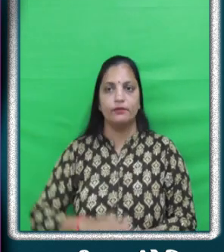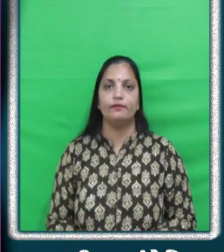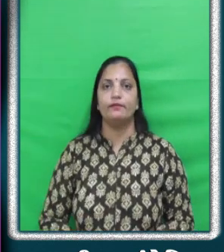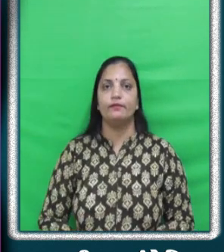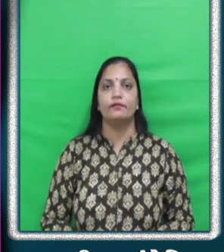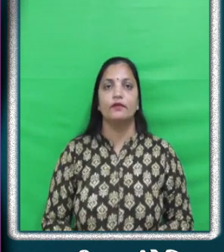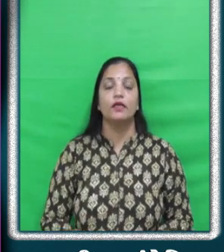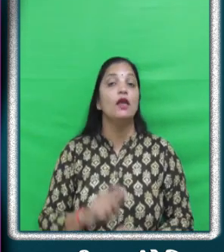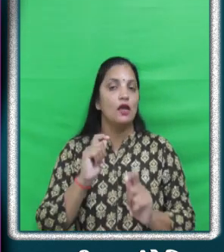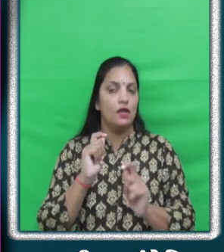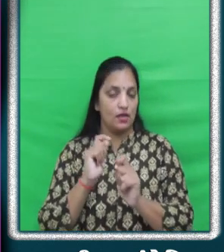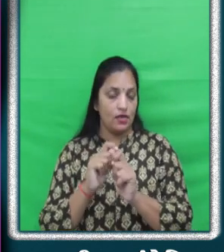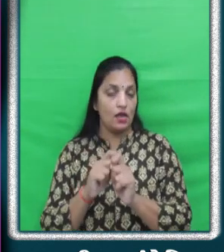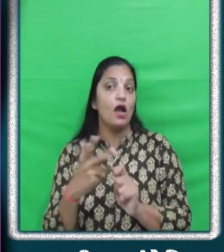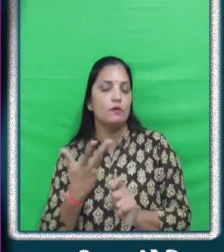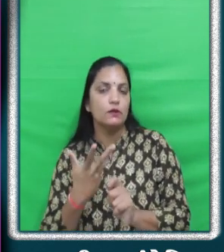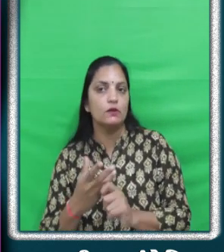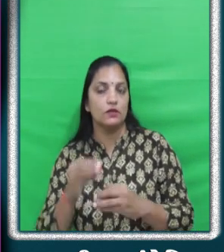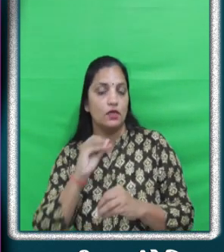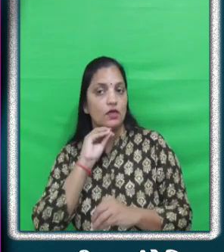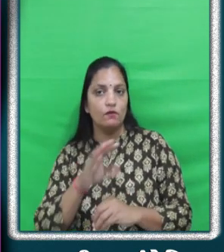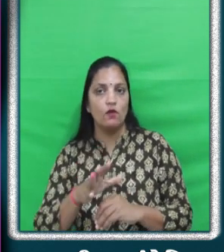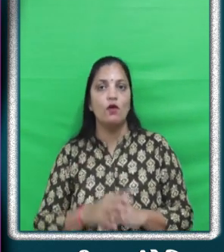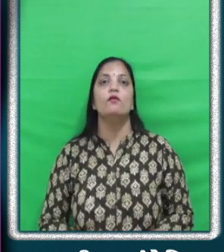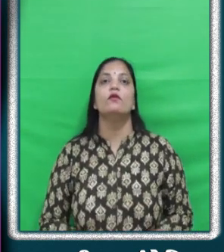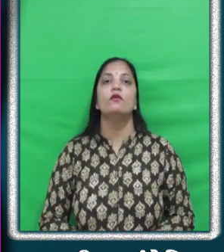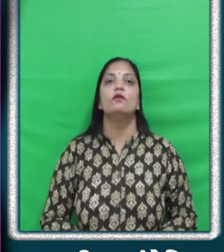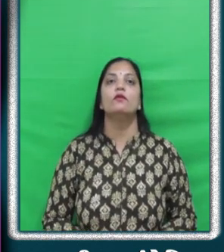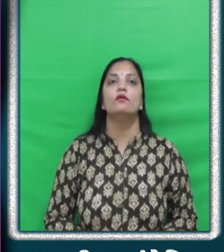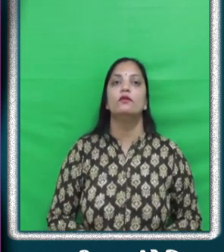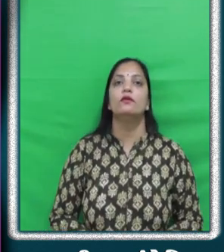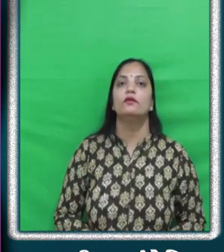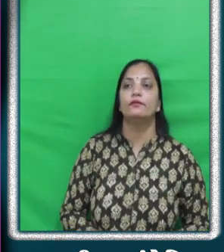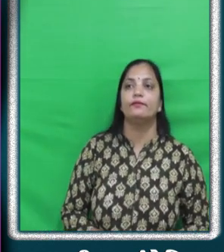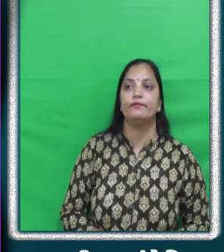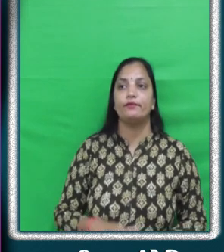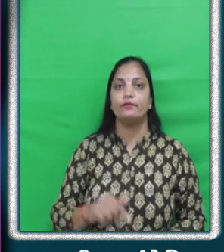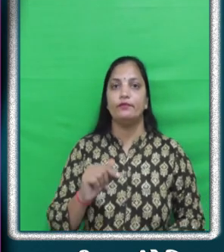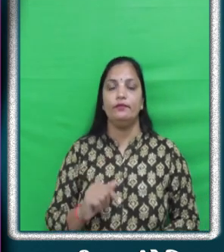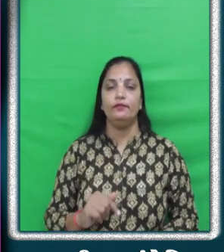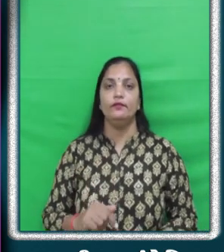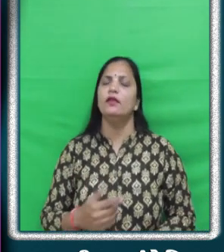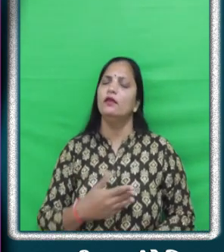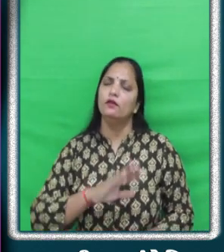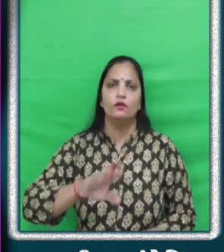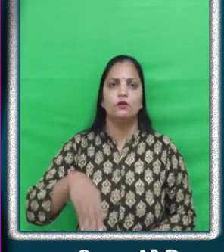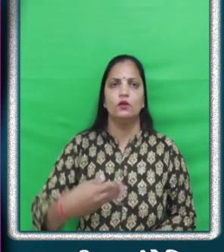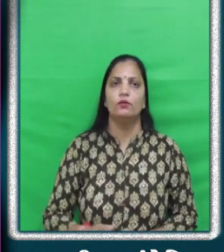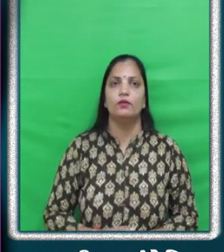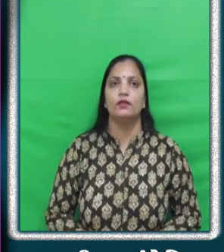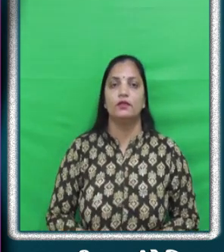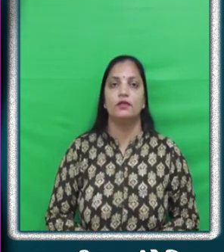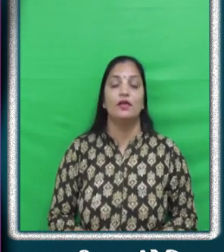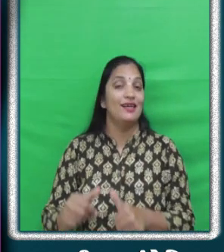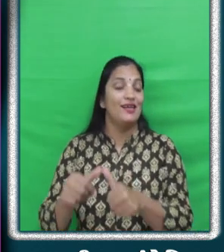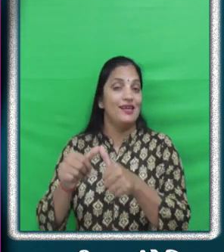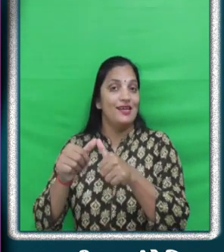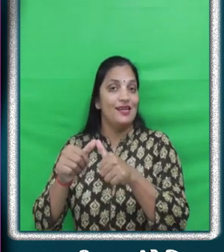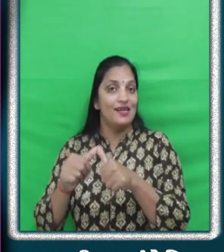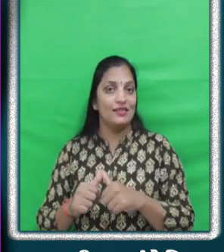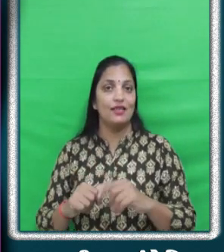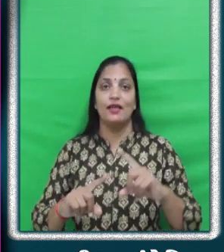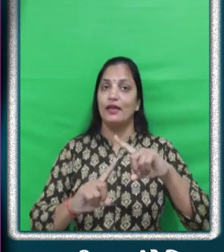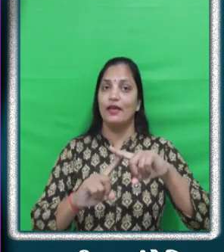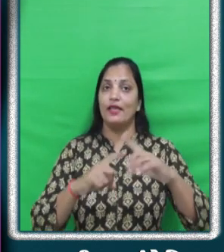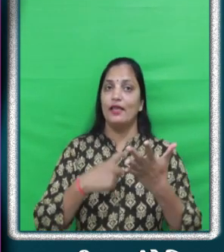કાલના સેશનમાં મેં તેનું કાર્ય જણાવ્યું હતું, રસમાં આવેલા કણ કયા કણ, ત્રાક કણ, બરોબર છે? તો આપણો આન્સર છે કે